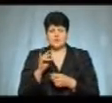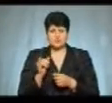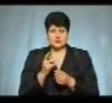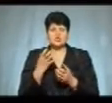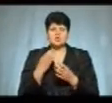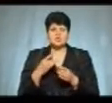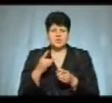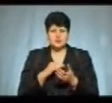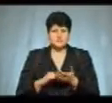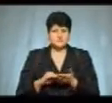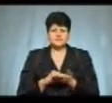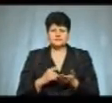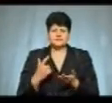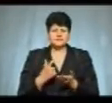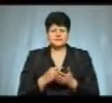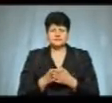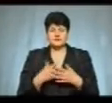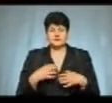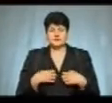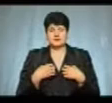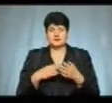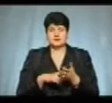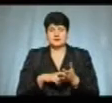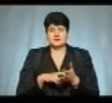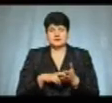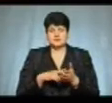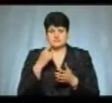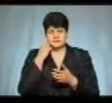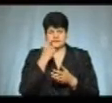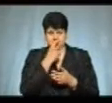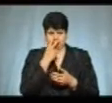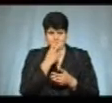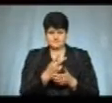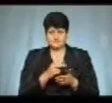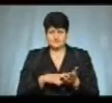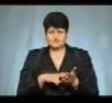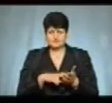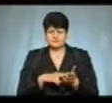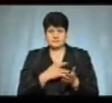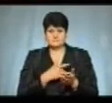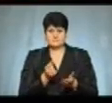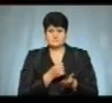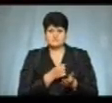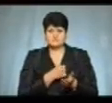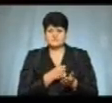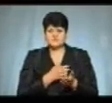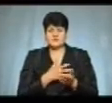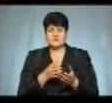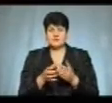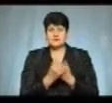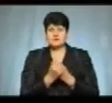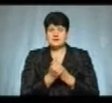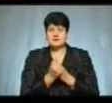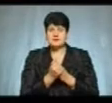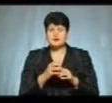раз ця процедура вона чекає, то в неї вже страх. Це страх в очах читається. Серце колодиться іноді оце, і вона тримає мене міцно